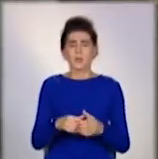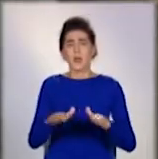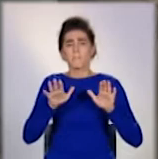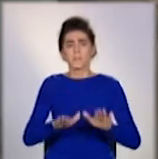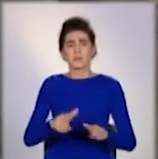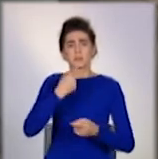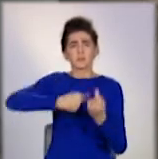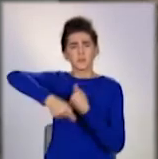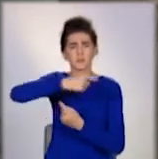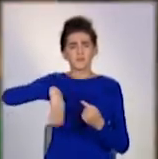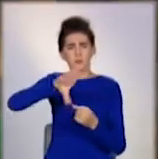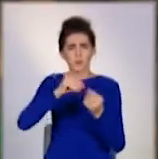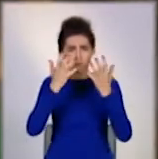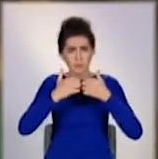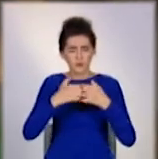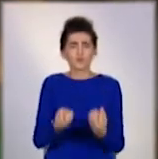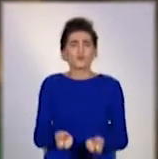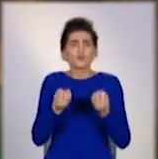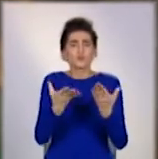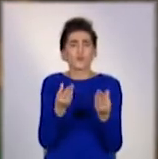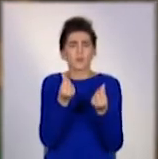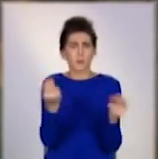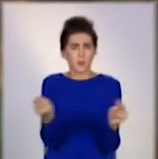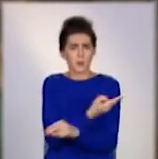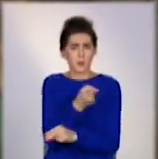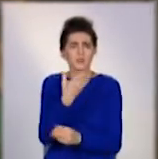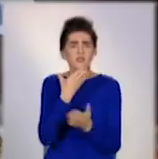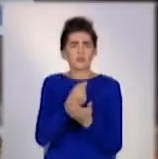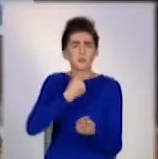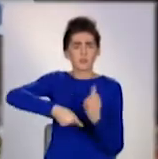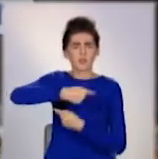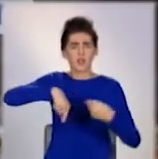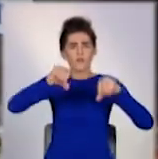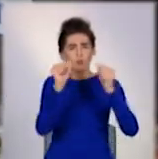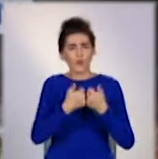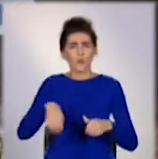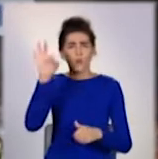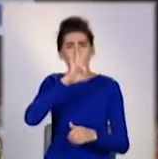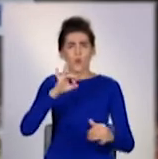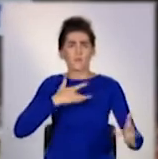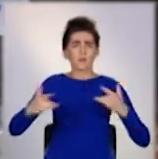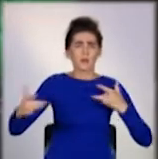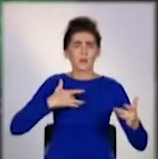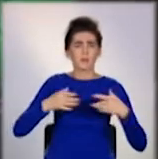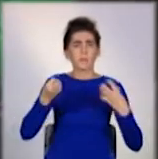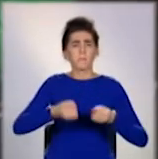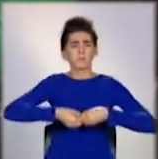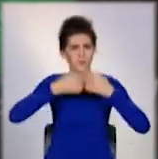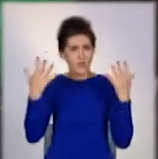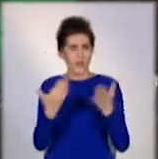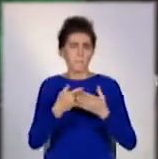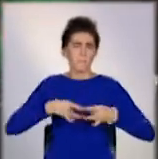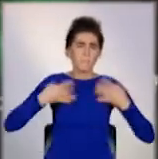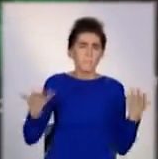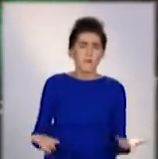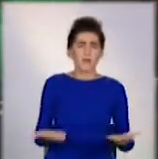місцеві підприємці підраховують збитки. В Олени бізнес із оформлення та організації свят. Каже, платити зарплатню